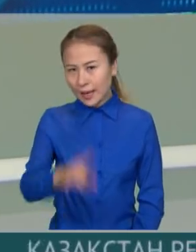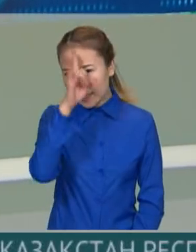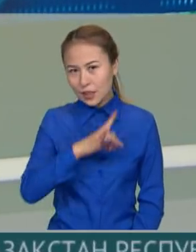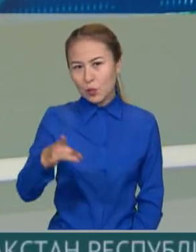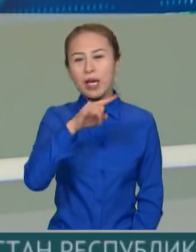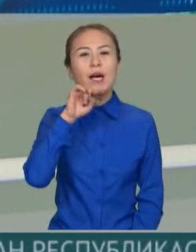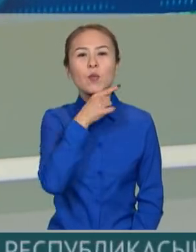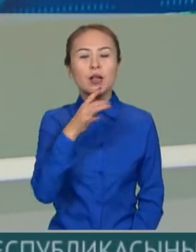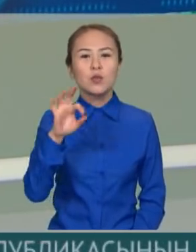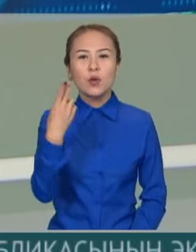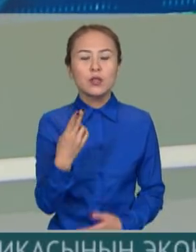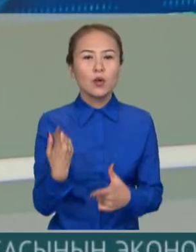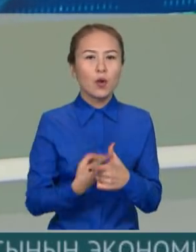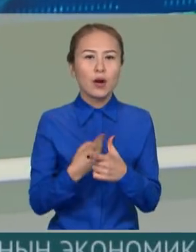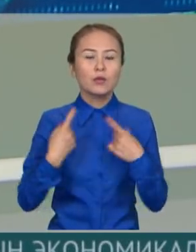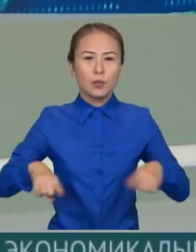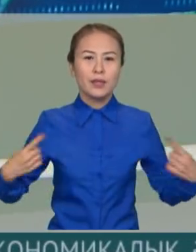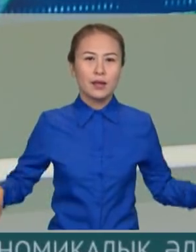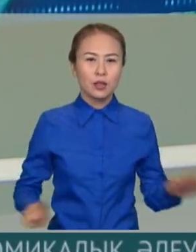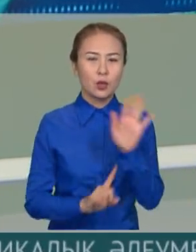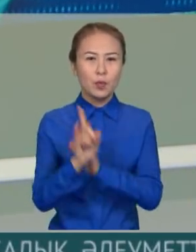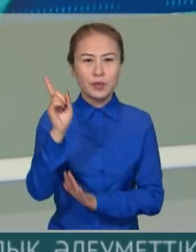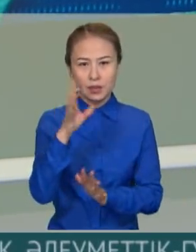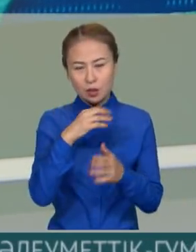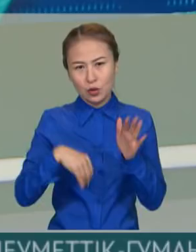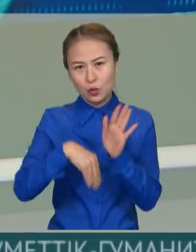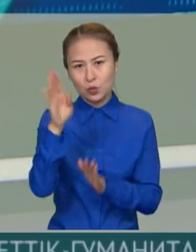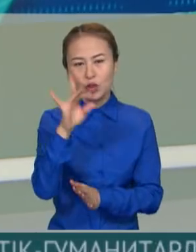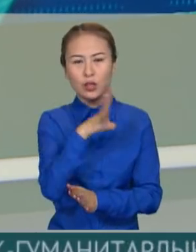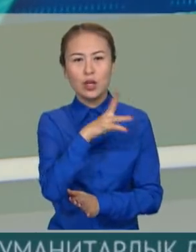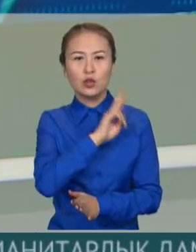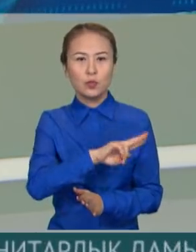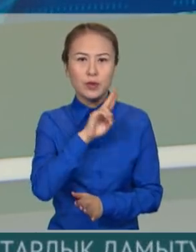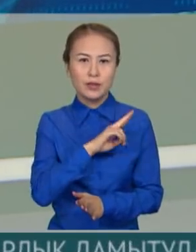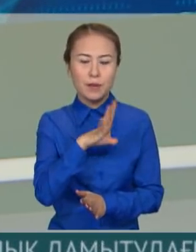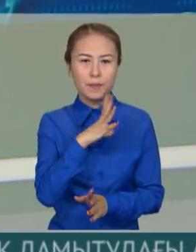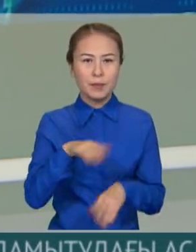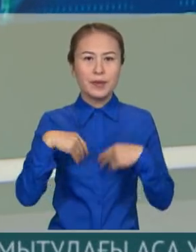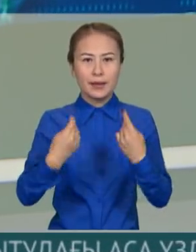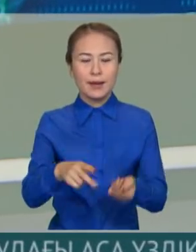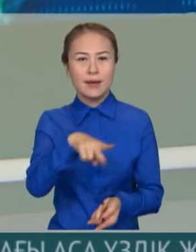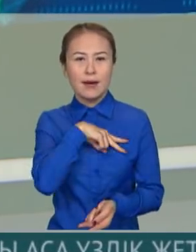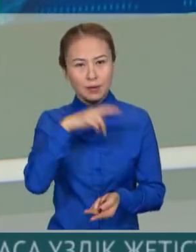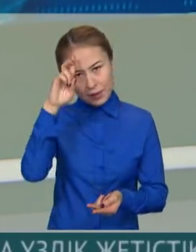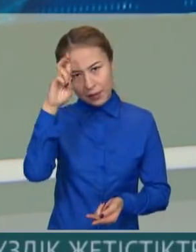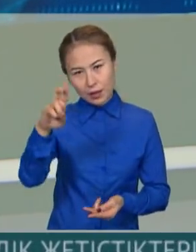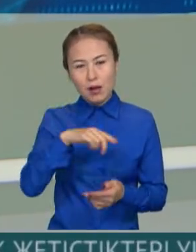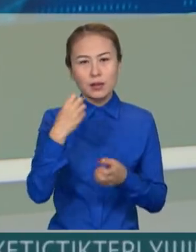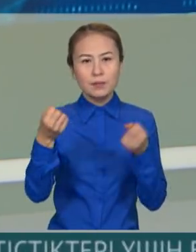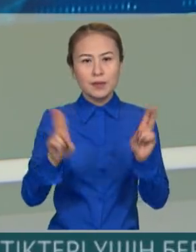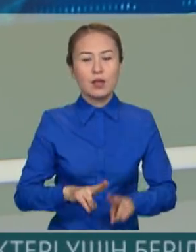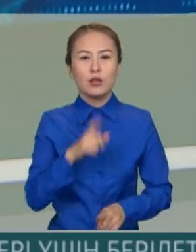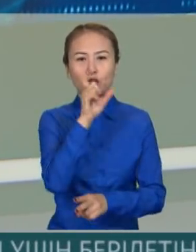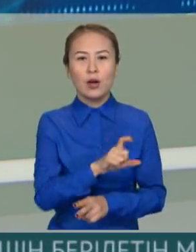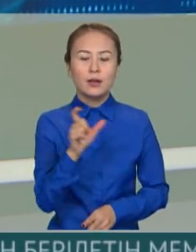Қазақстан Республикасының экономикалық, әлеуметтік гуманитарлық дамытудағы аса үздік жетістіктер үшін берілетін мемлекеттік наградаға лайықты деп